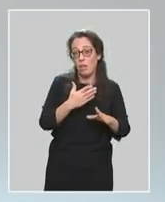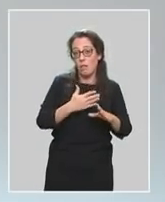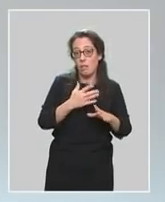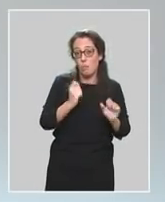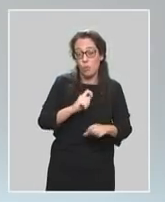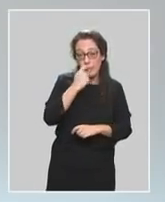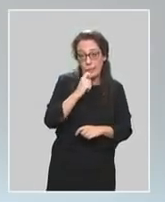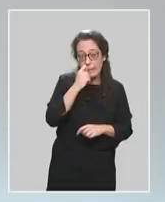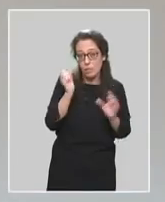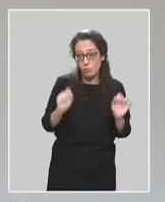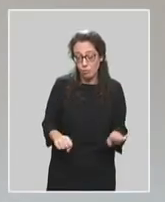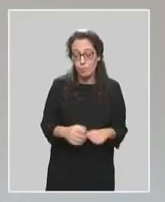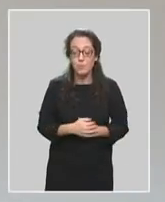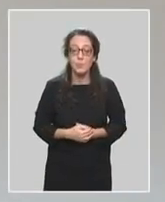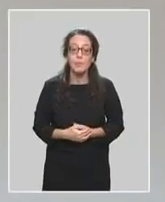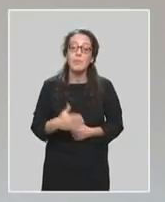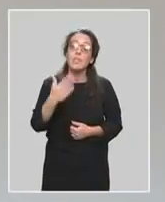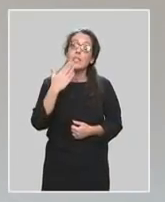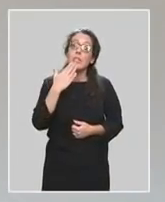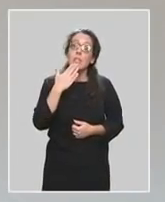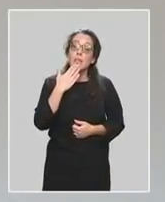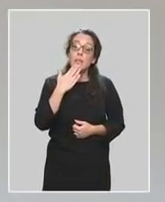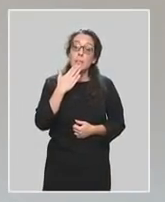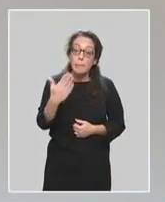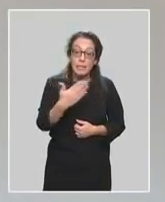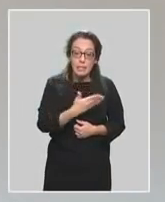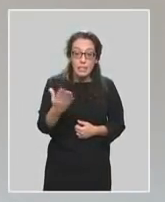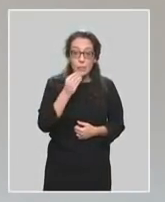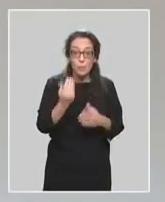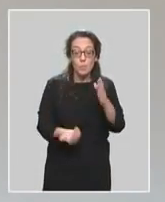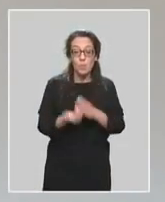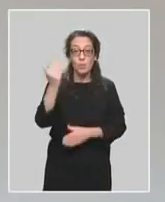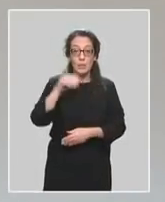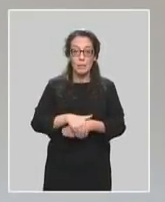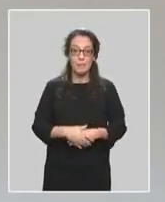Bien. Merci à toutes et à tous et très bonne journée.